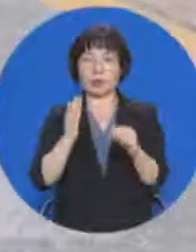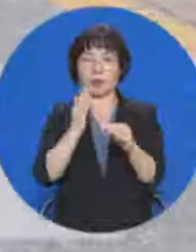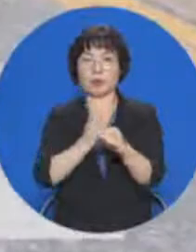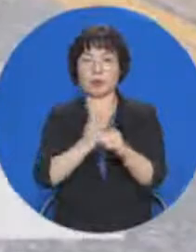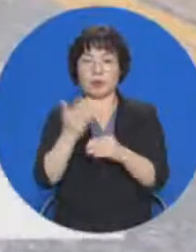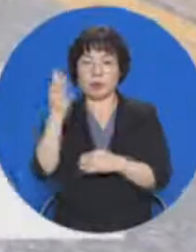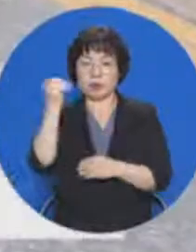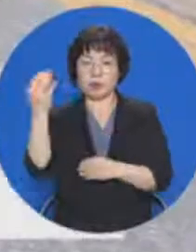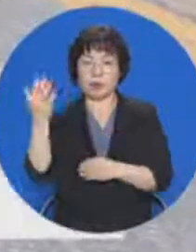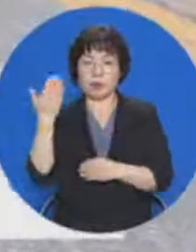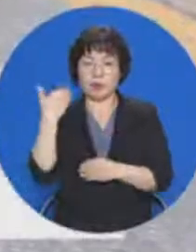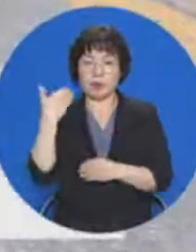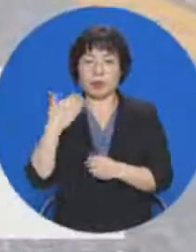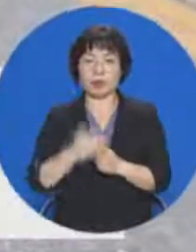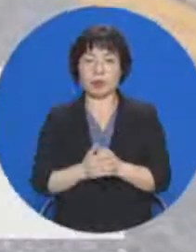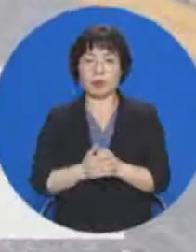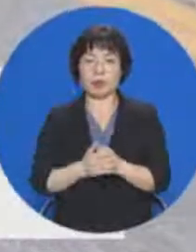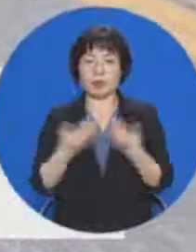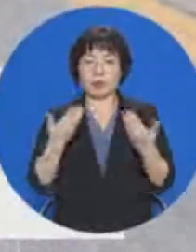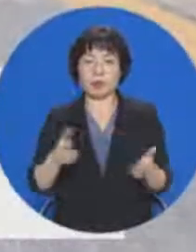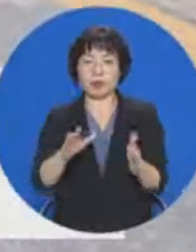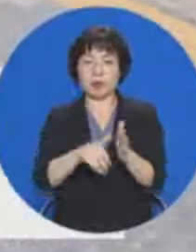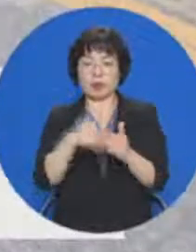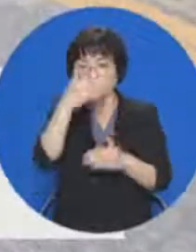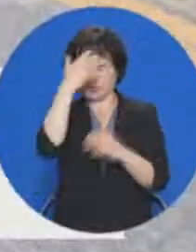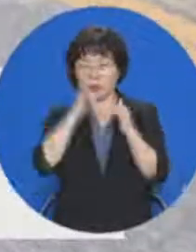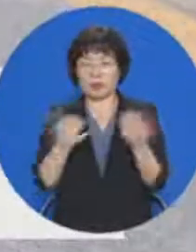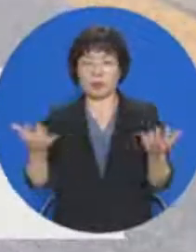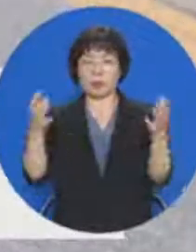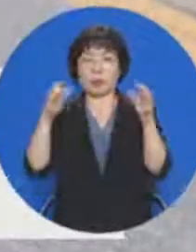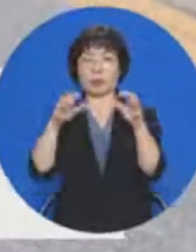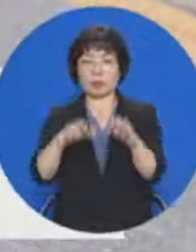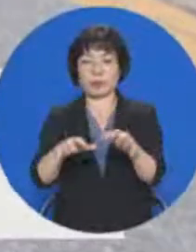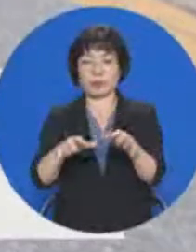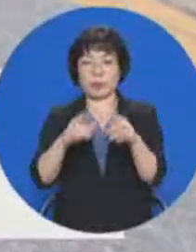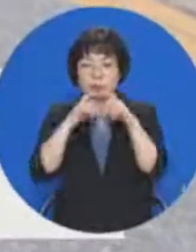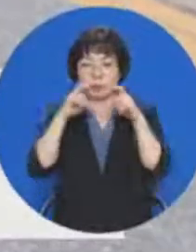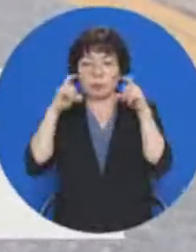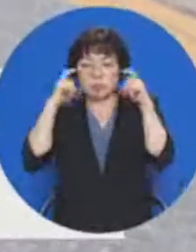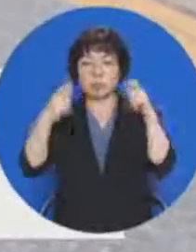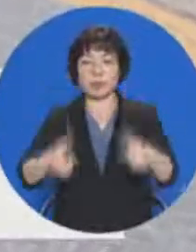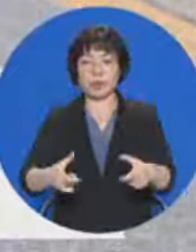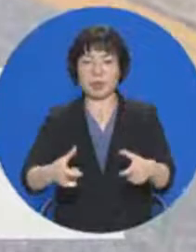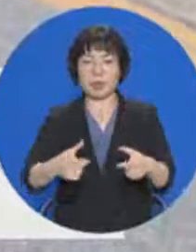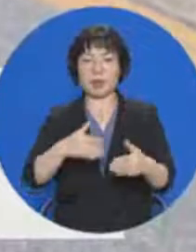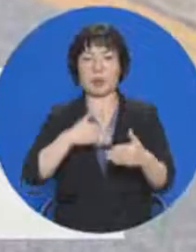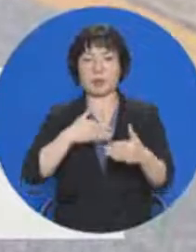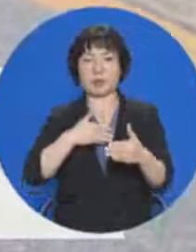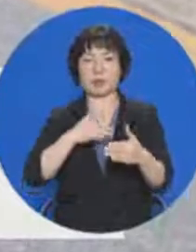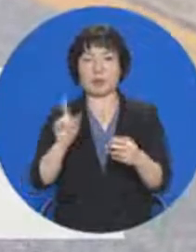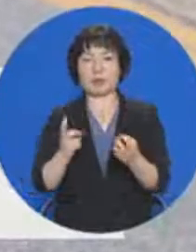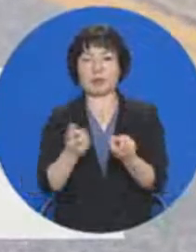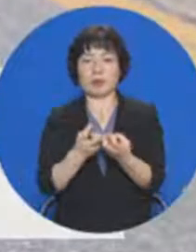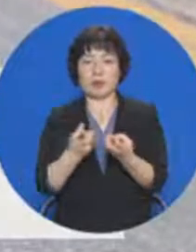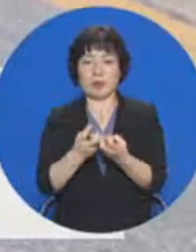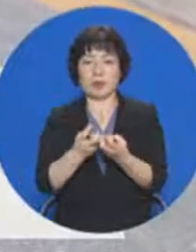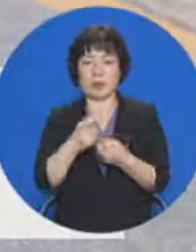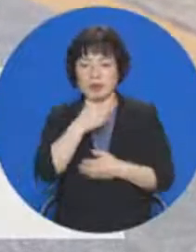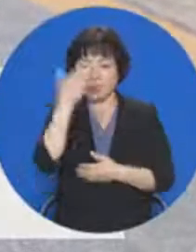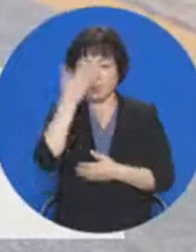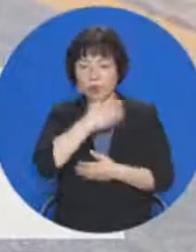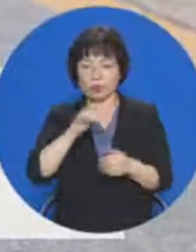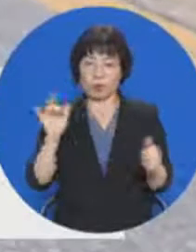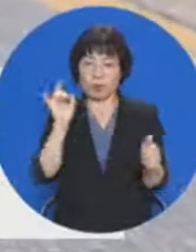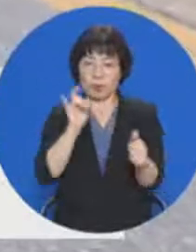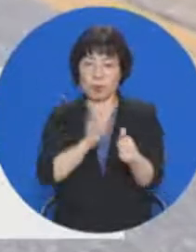며칠 전에 그 쉬는 때 사람들이 많이 와 관광객이 많이 와서 이 마스크를 안 쓰고 다니서 참 불안하고 하고 어쩔까 하다가